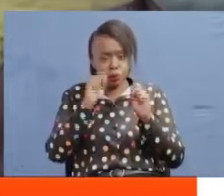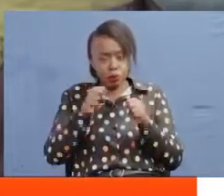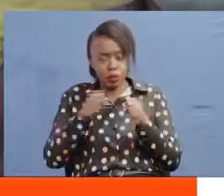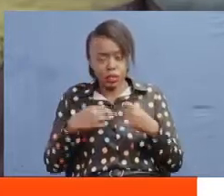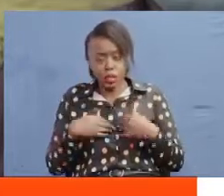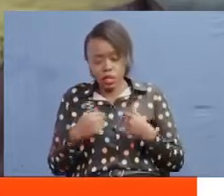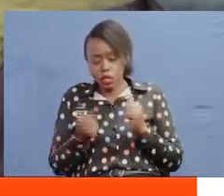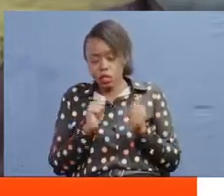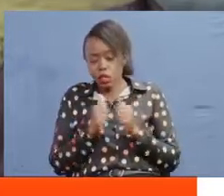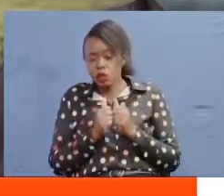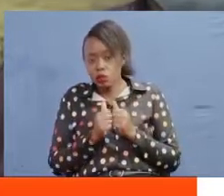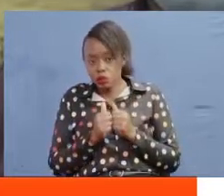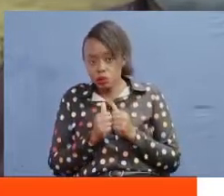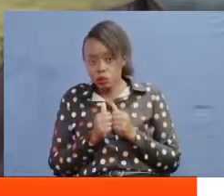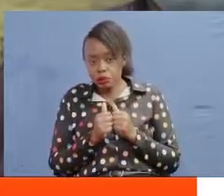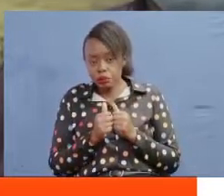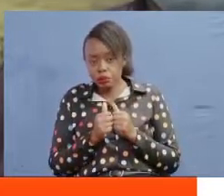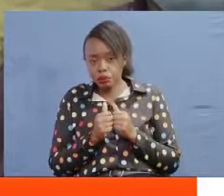mikakati ambayo itaweza